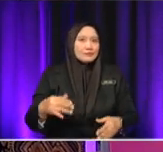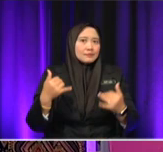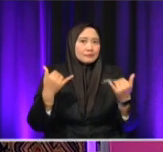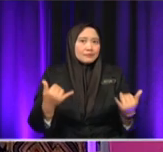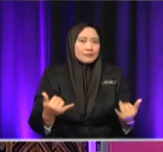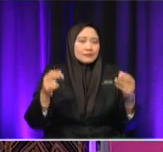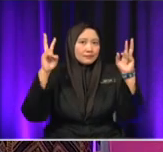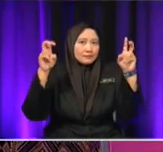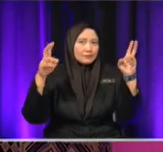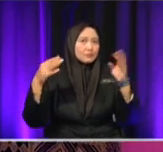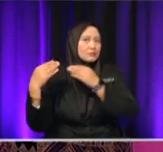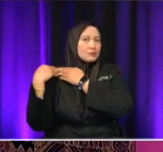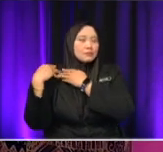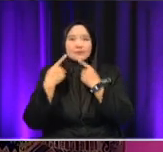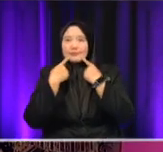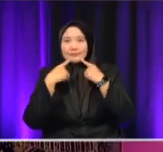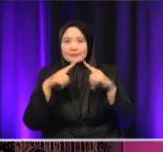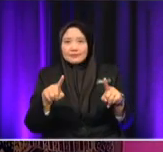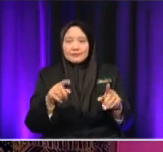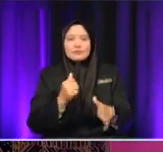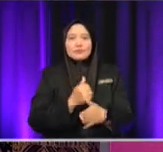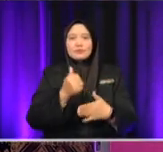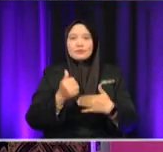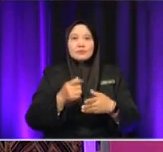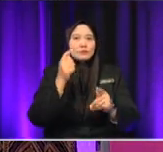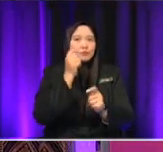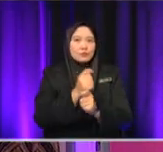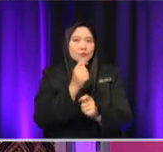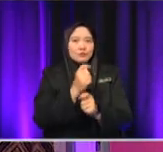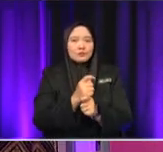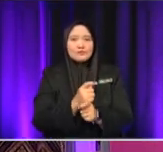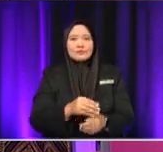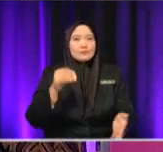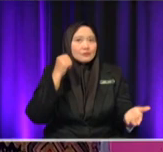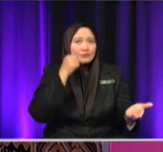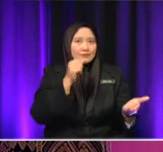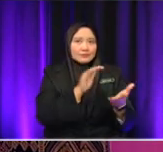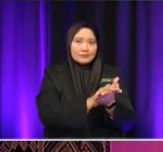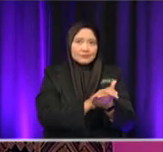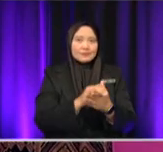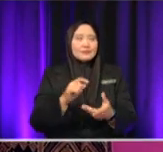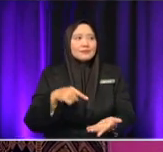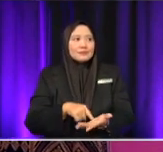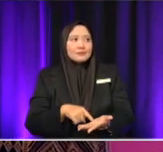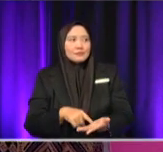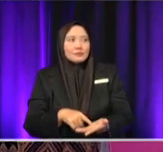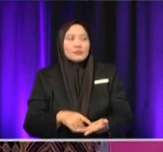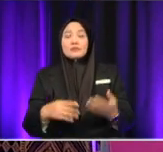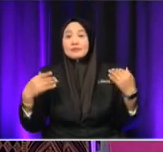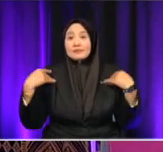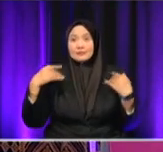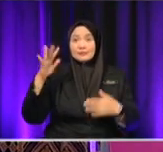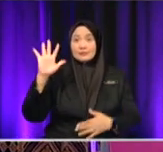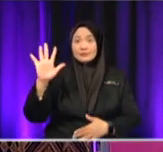seorang istri ini Oke baik kita lihat saja di sini juga ustazahnya tekan ataupun sedihkan lima juga